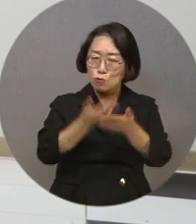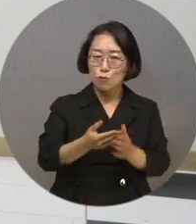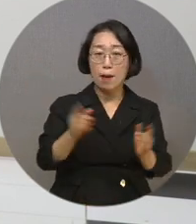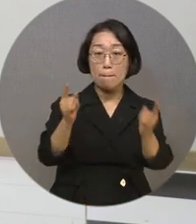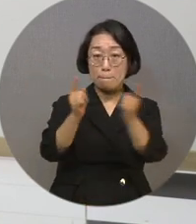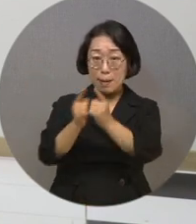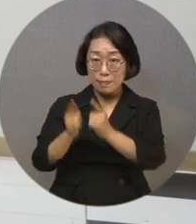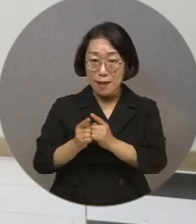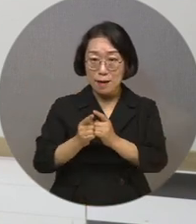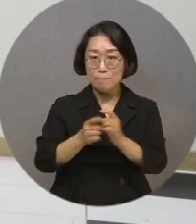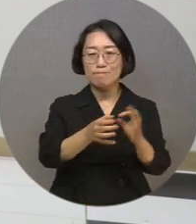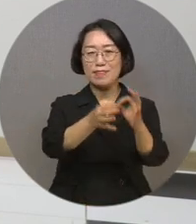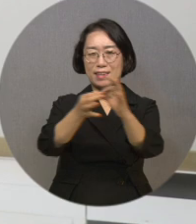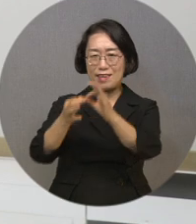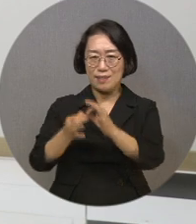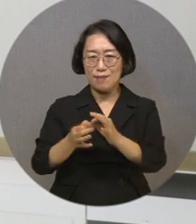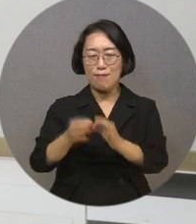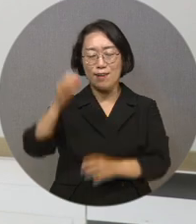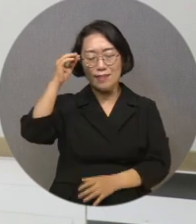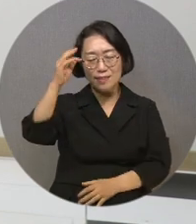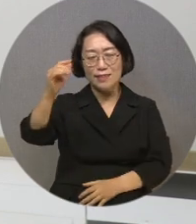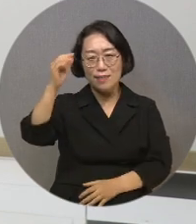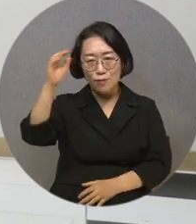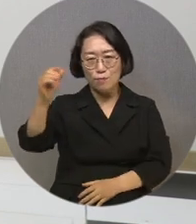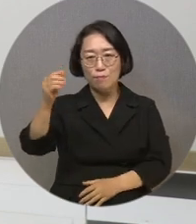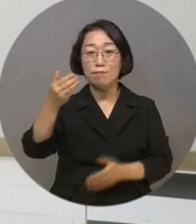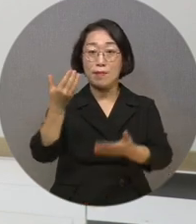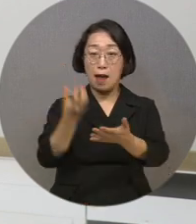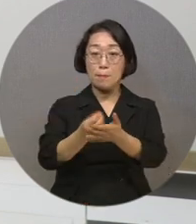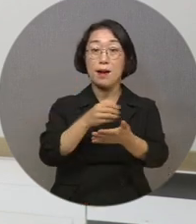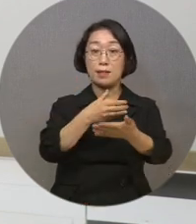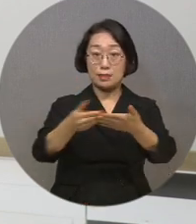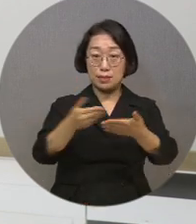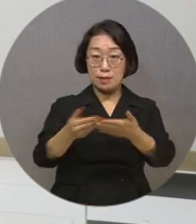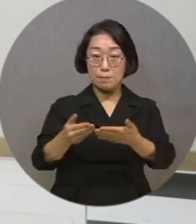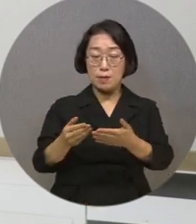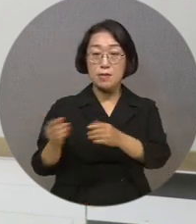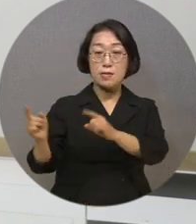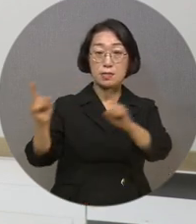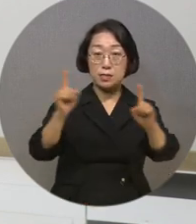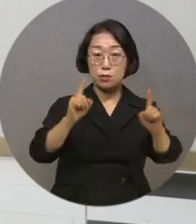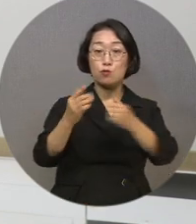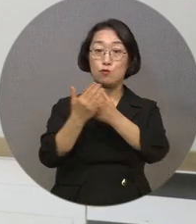대한 간절한 그리움으로 만든 작품은 치유와 힐링의 힘이 되어